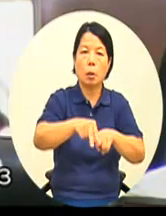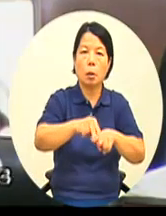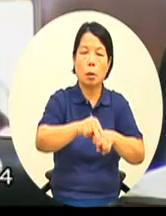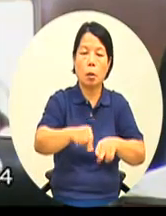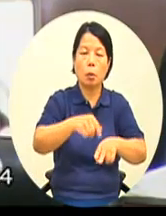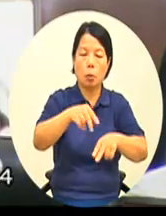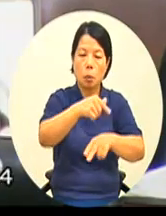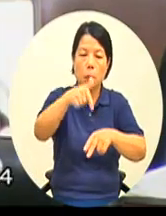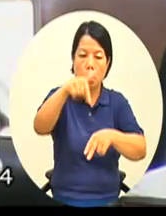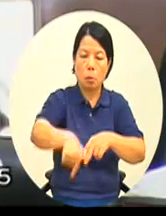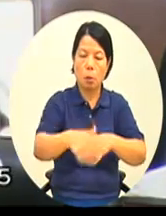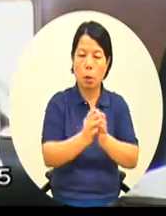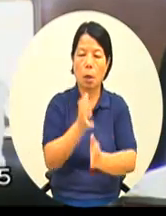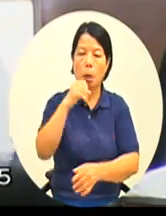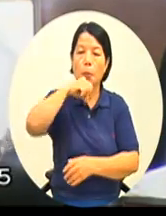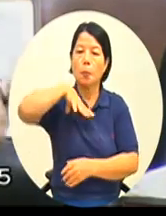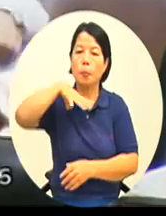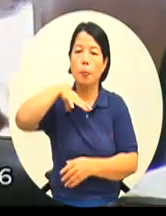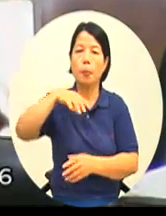东一直到